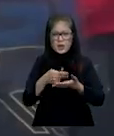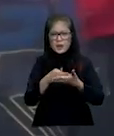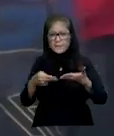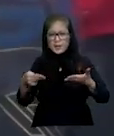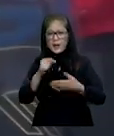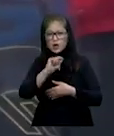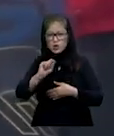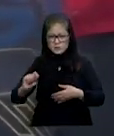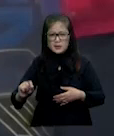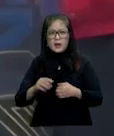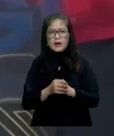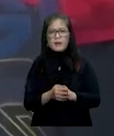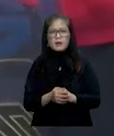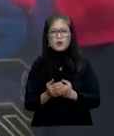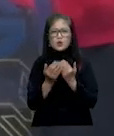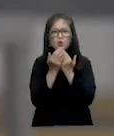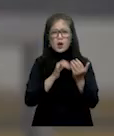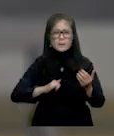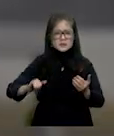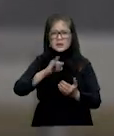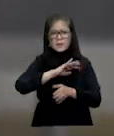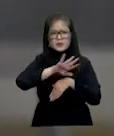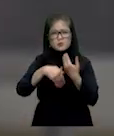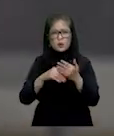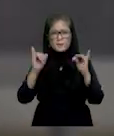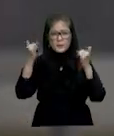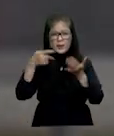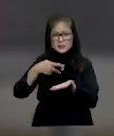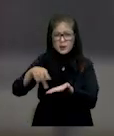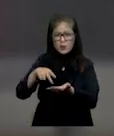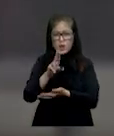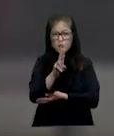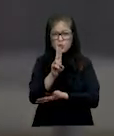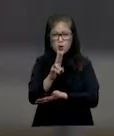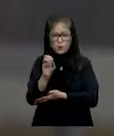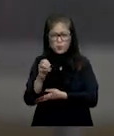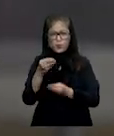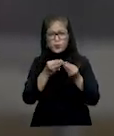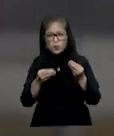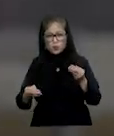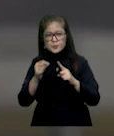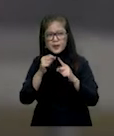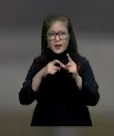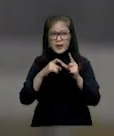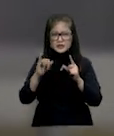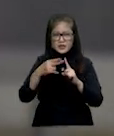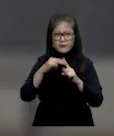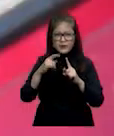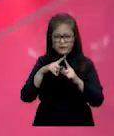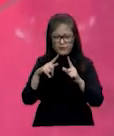Doa bersama ini digelar seluruh pemain timnas U20 official dan pengurus PSSI usai pertandingan FIFA Matchday melawan